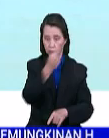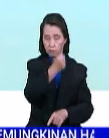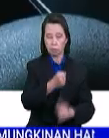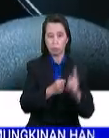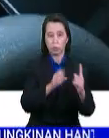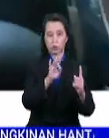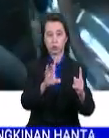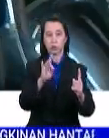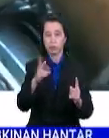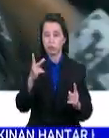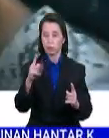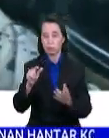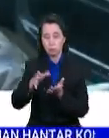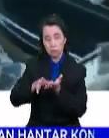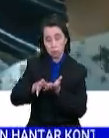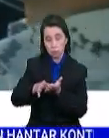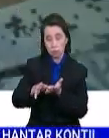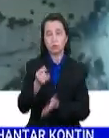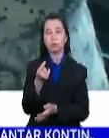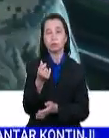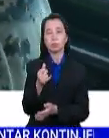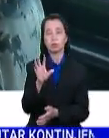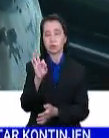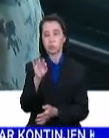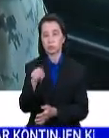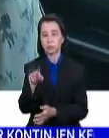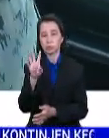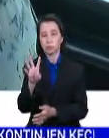188 kg dada bernilai